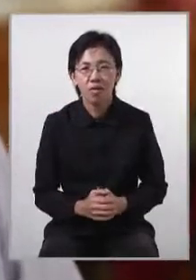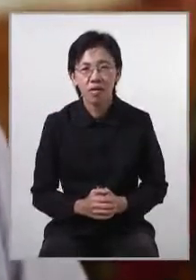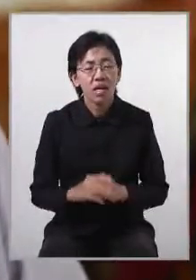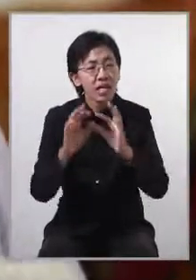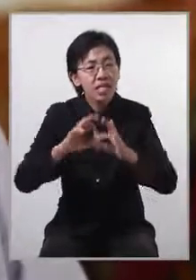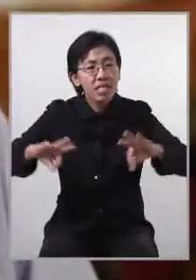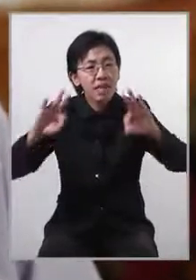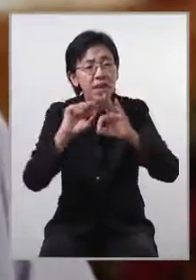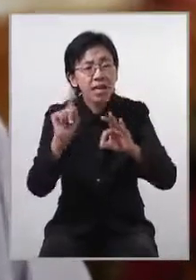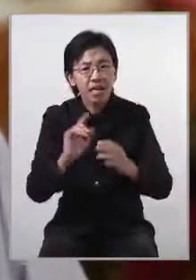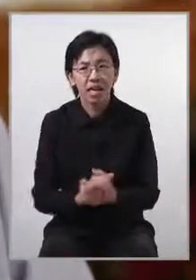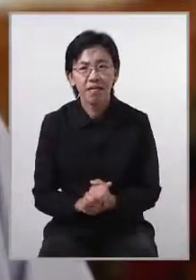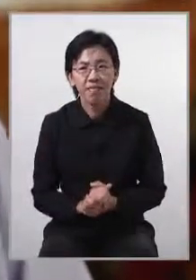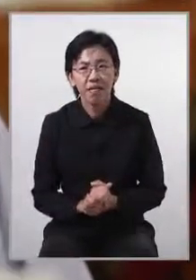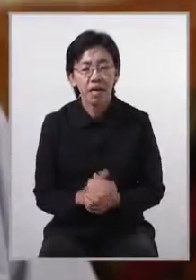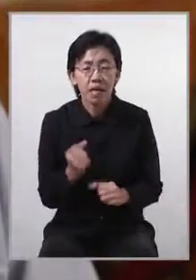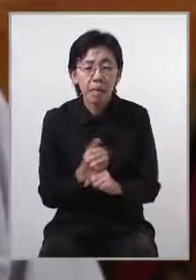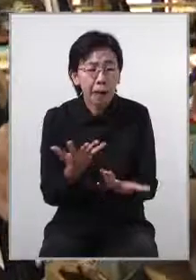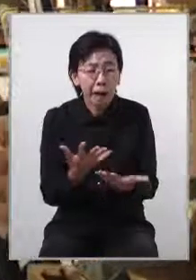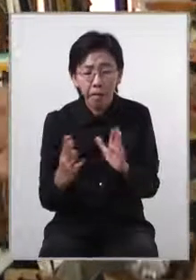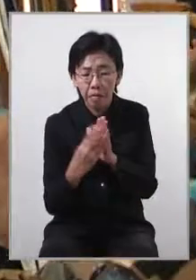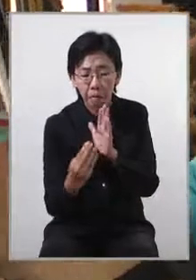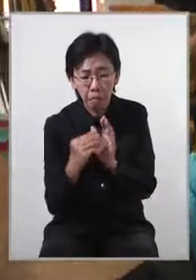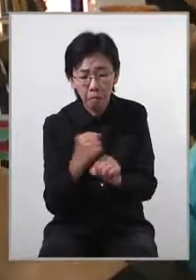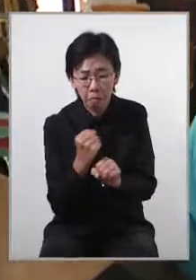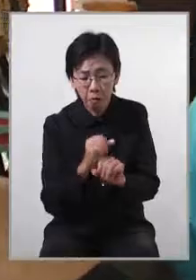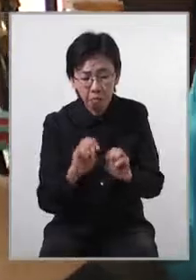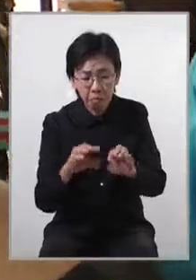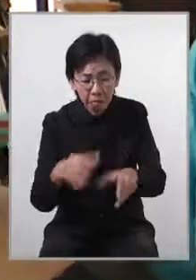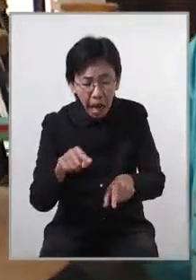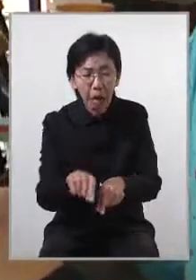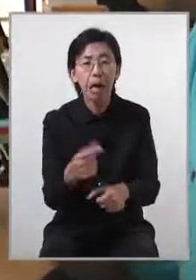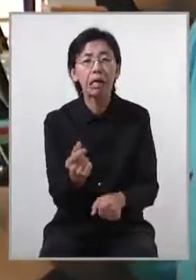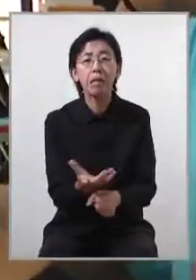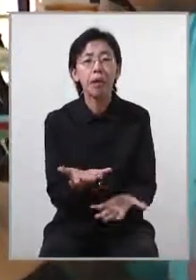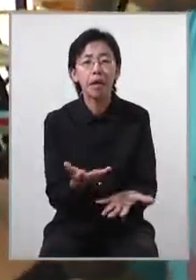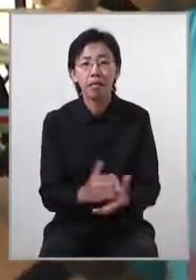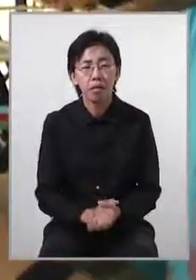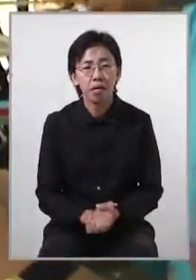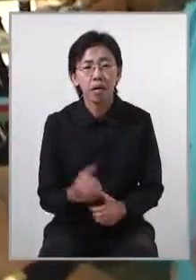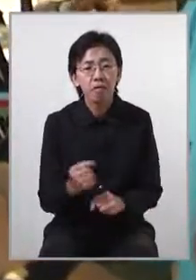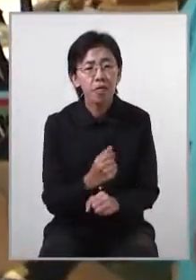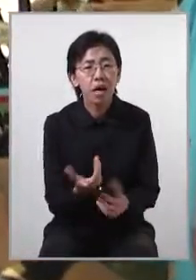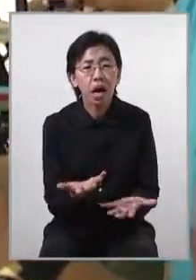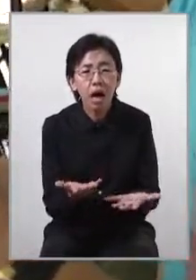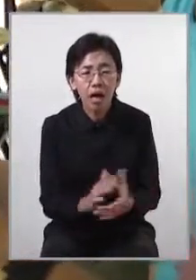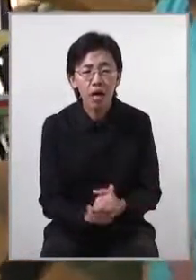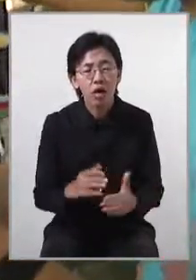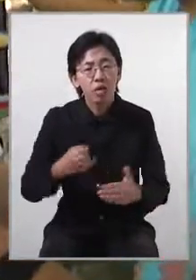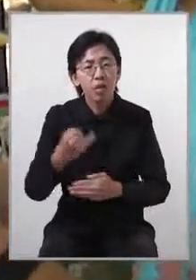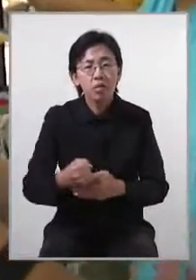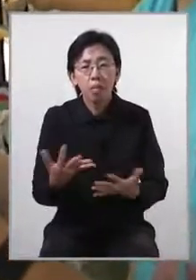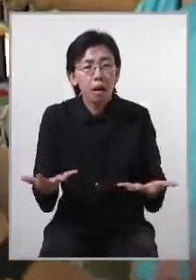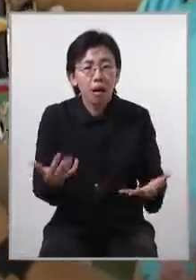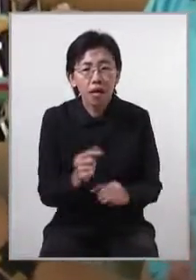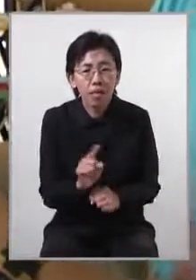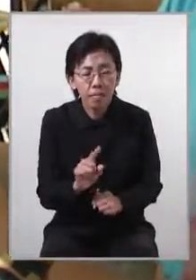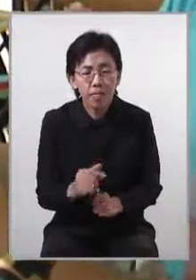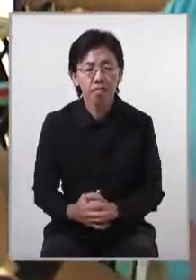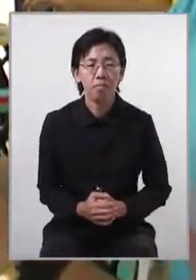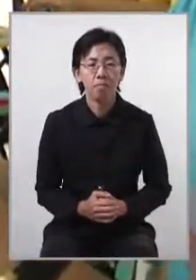คัญก็คือว่าแล้วไงเรียนแล้วยังไง ทำไม่ได้ ฝึกแล้วยังไงจบแล้วจะไปไหนต ่ อ